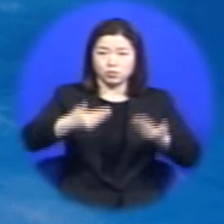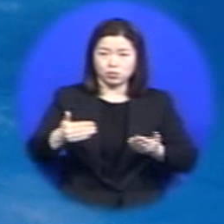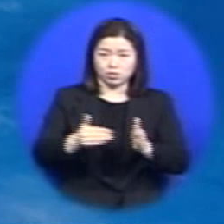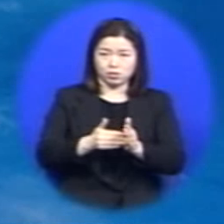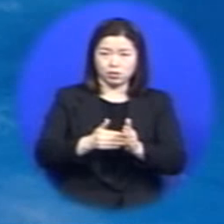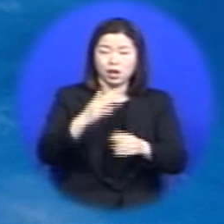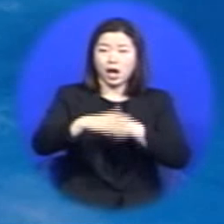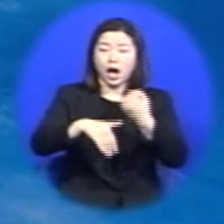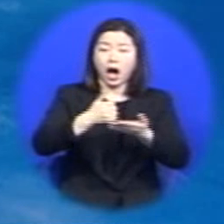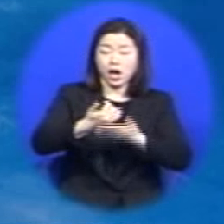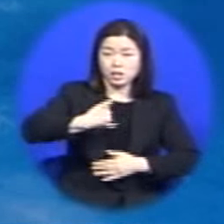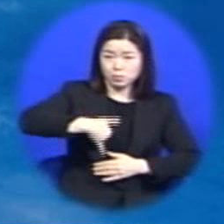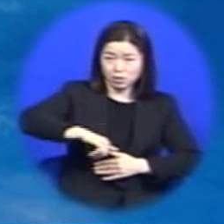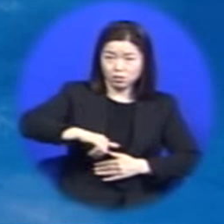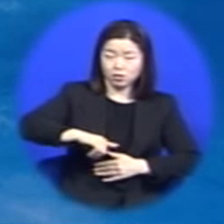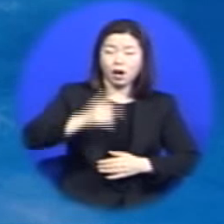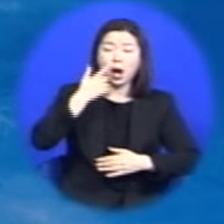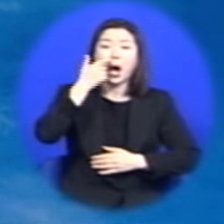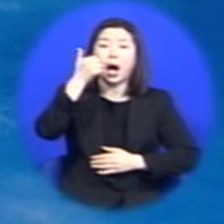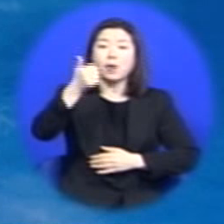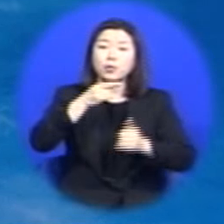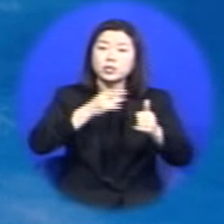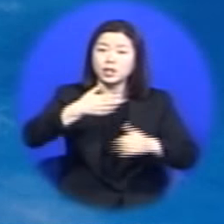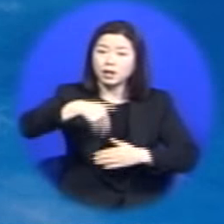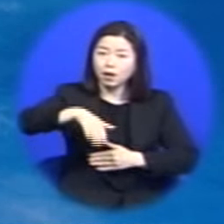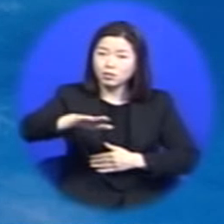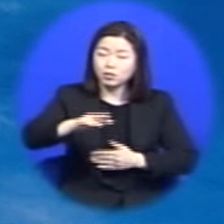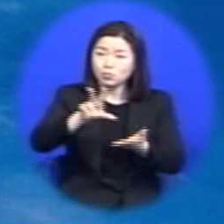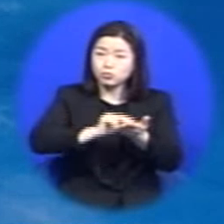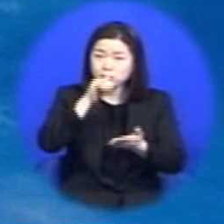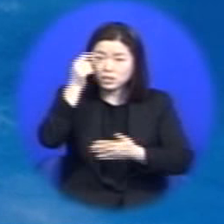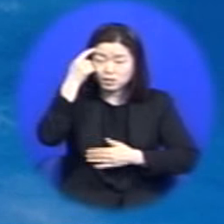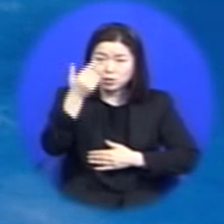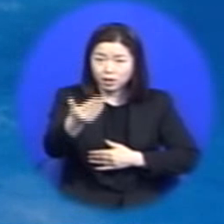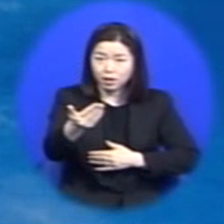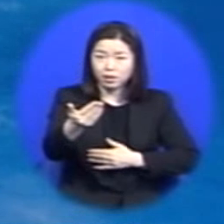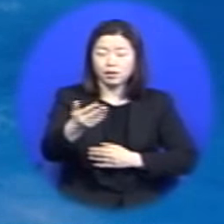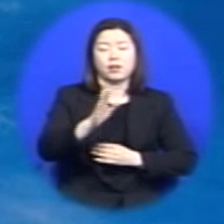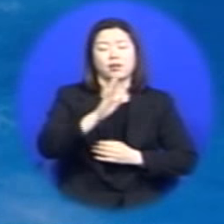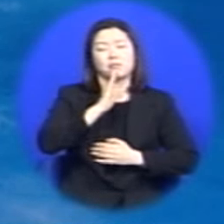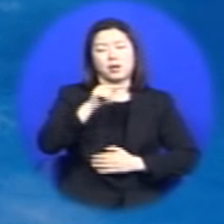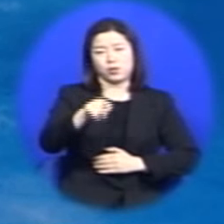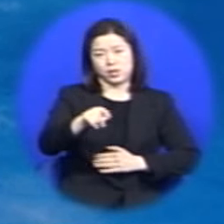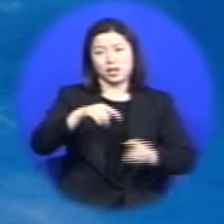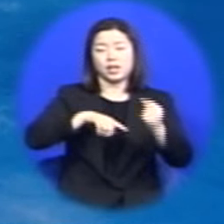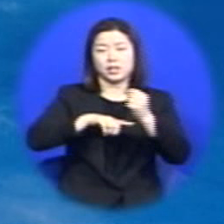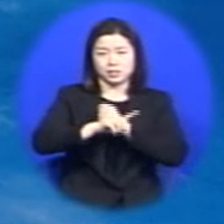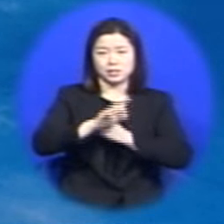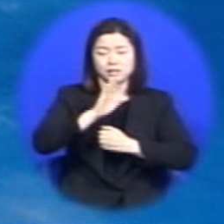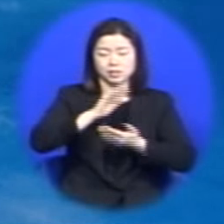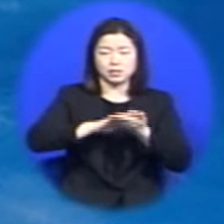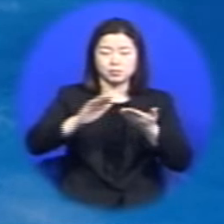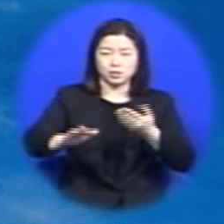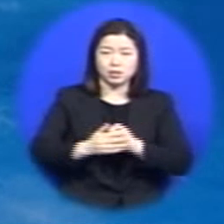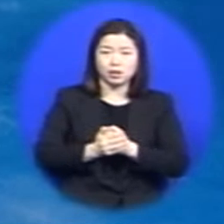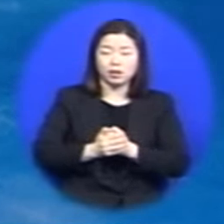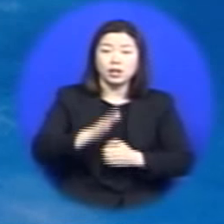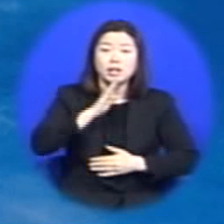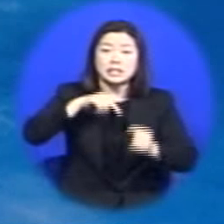자녀가 아버지에게 가는데 이제 문제가 생겼습니까? 바로 이것이 진리인 것입니다.